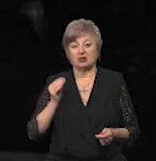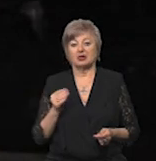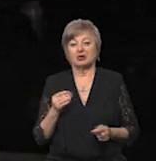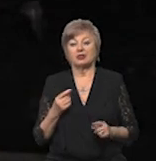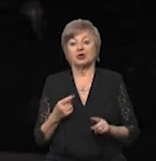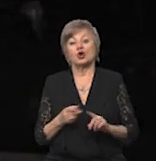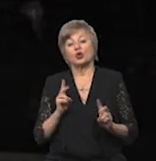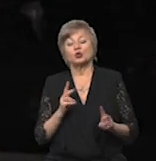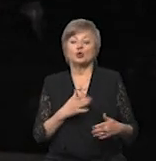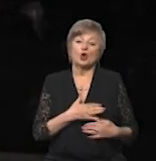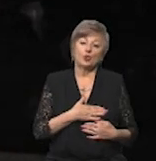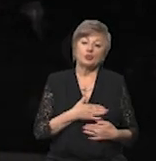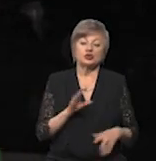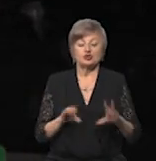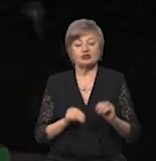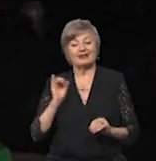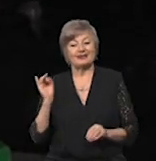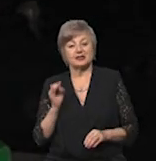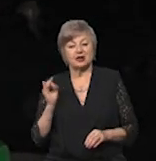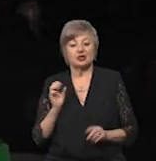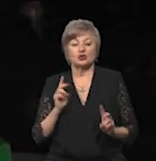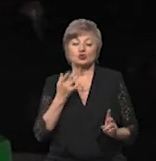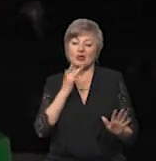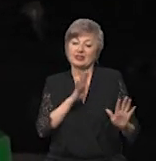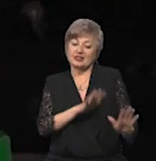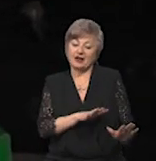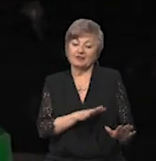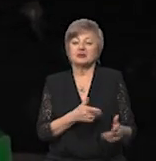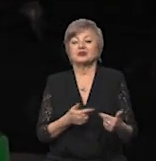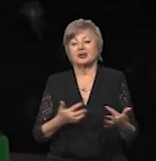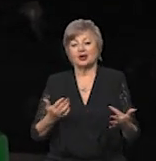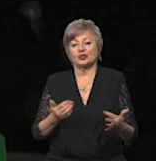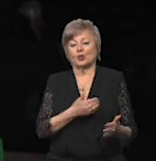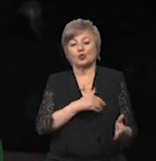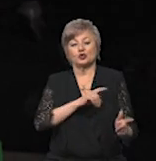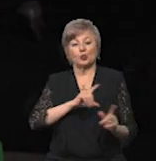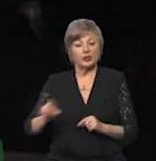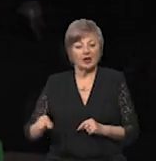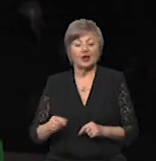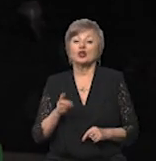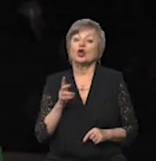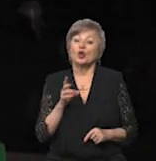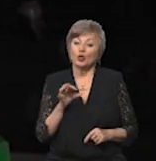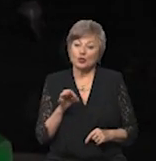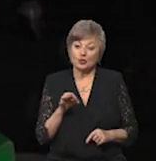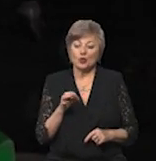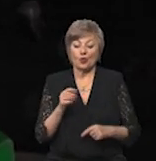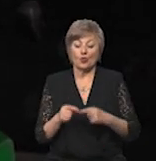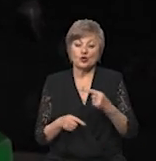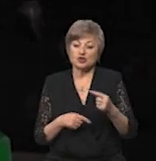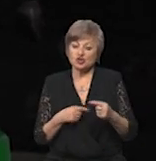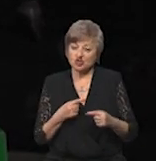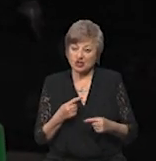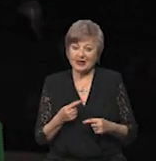його обожнює, вважає історичним, хтось його ненавидить і мріє з нього поїхати. Але, ну, власне, через Берислав